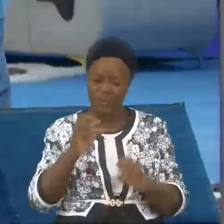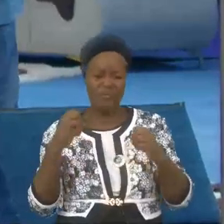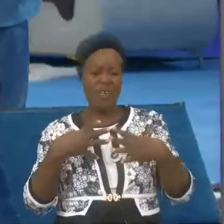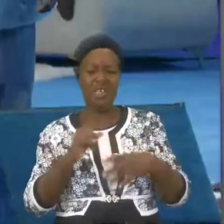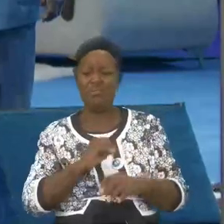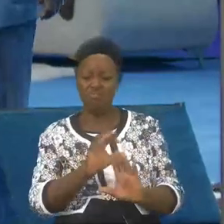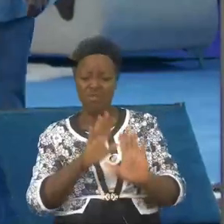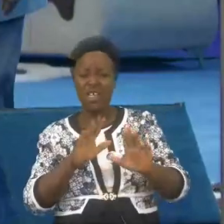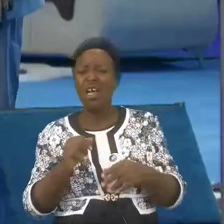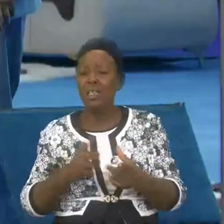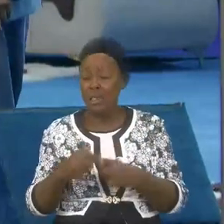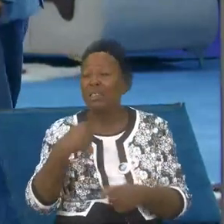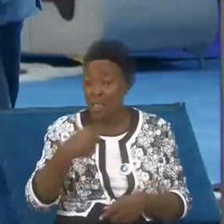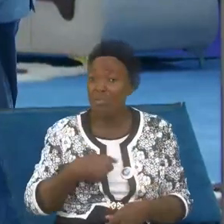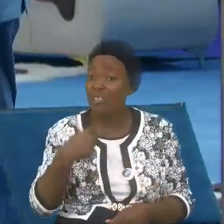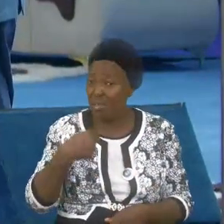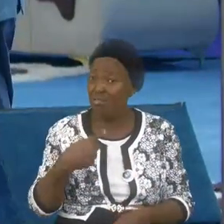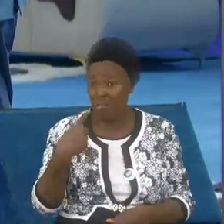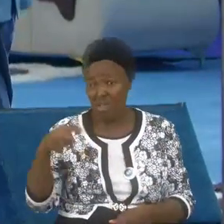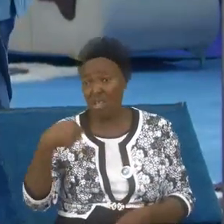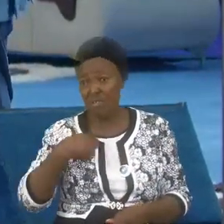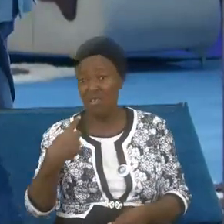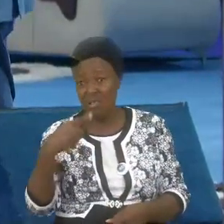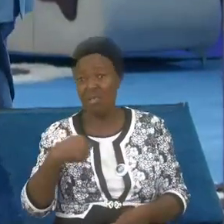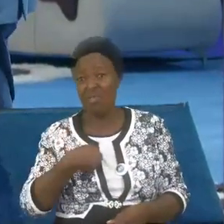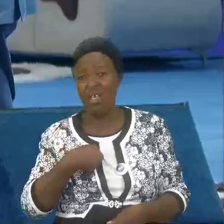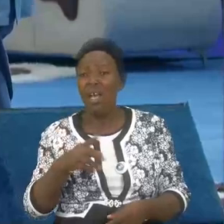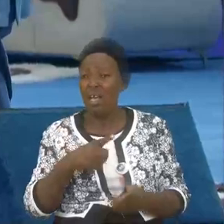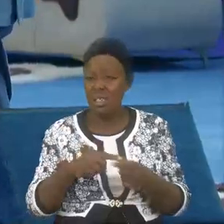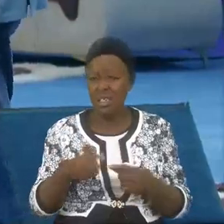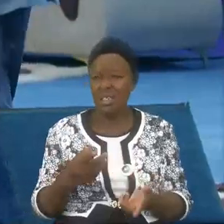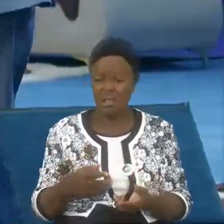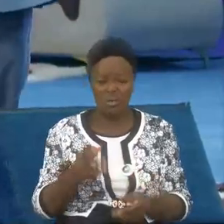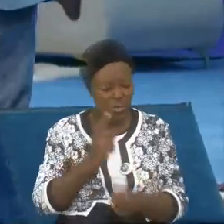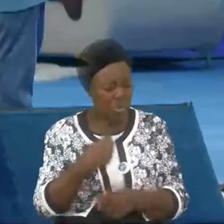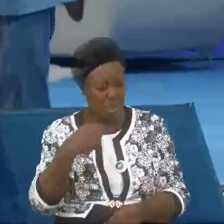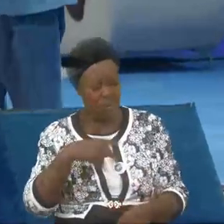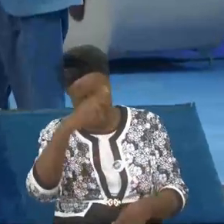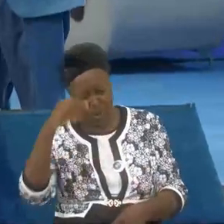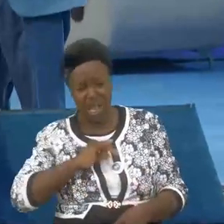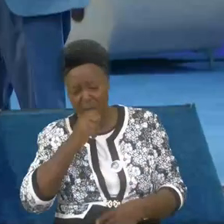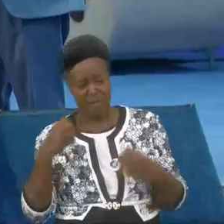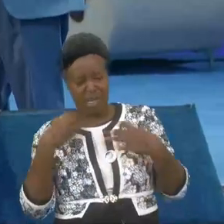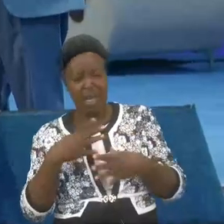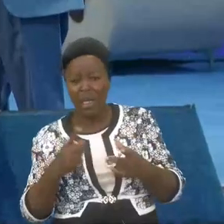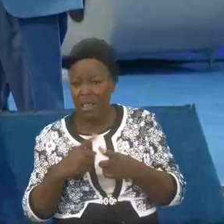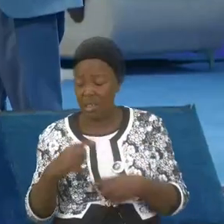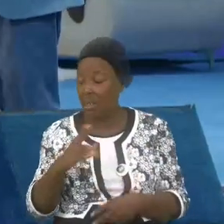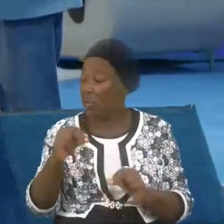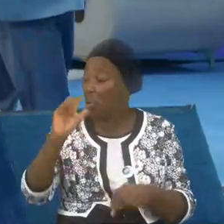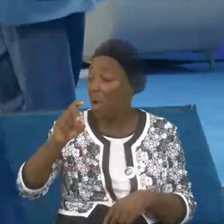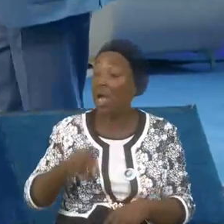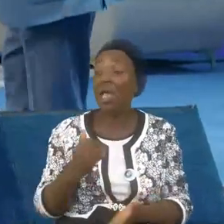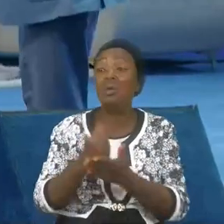j'ai peur, dites-moi, rapidement. Ils ont dit, aucun homme ne peut t'aider. Dans tout mon règne, dans